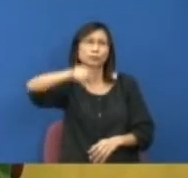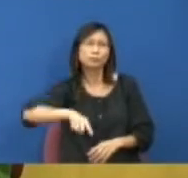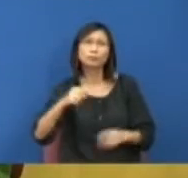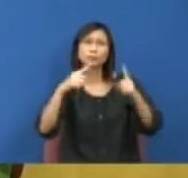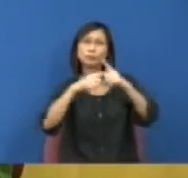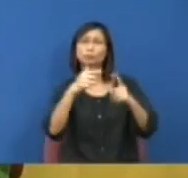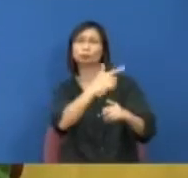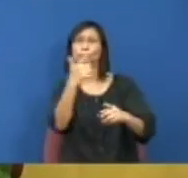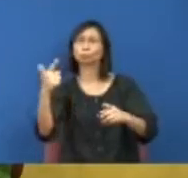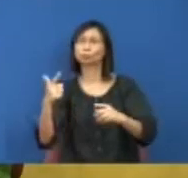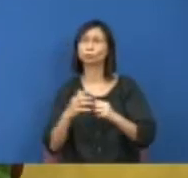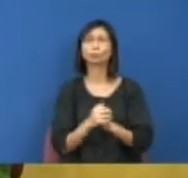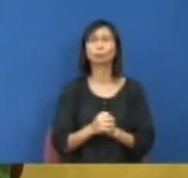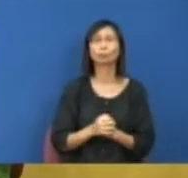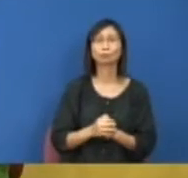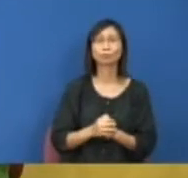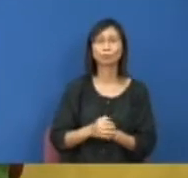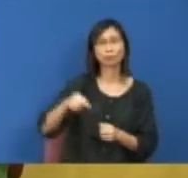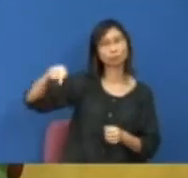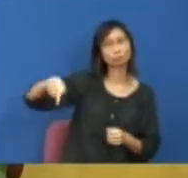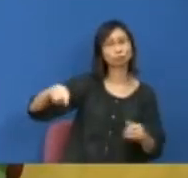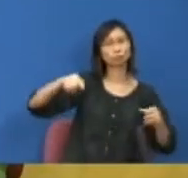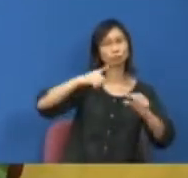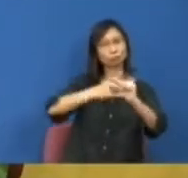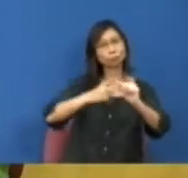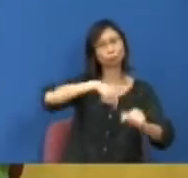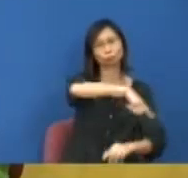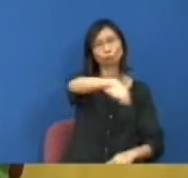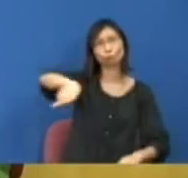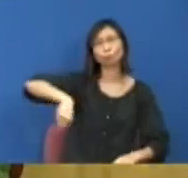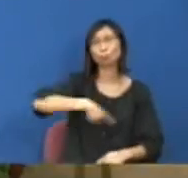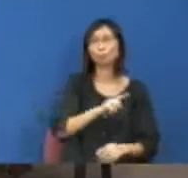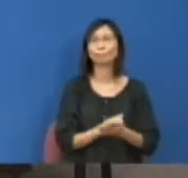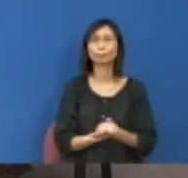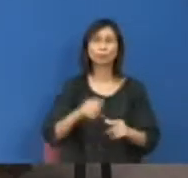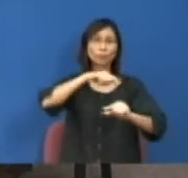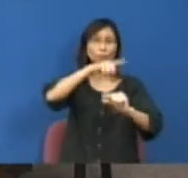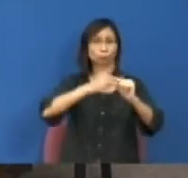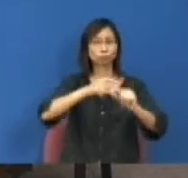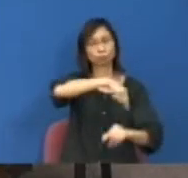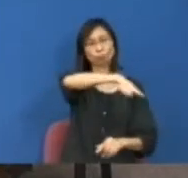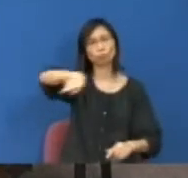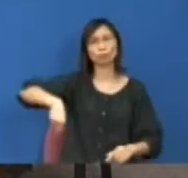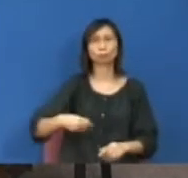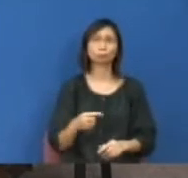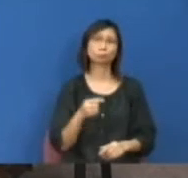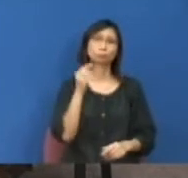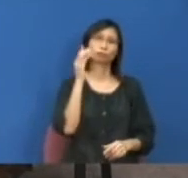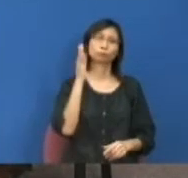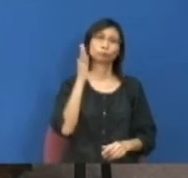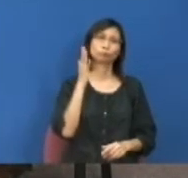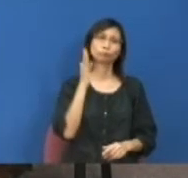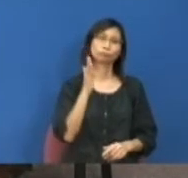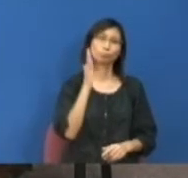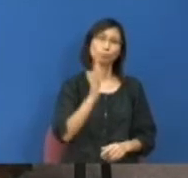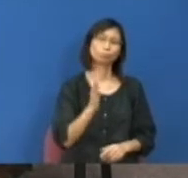沒有是不是千多人、即是在這個中環，然後 就不是中環就只有幾百人，我想人民力量那裡據說是有